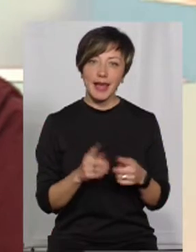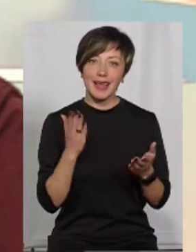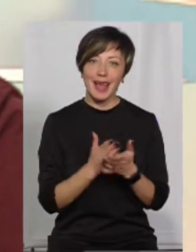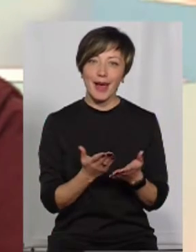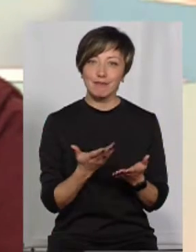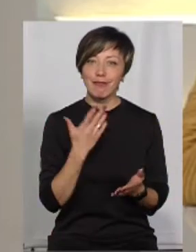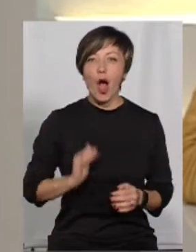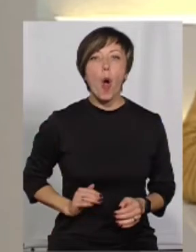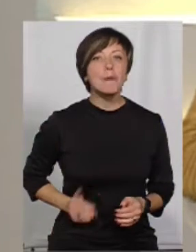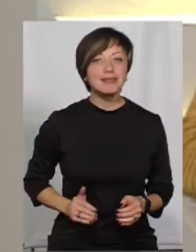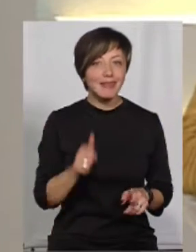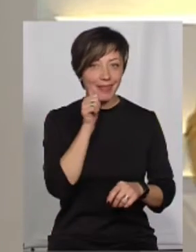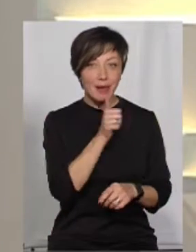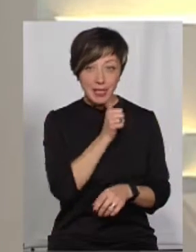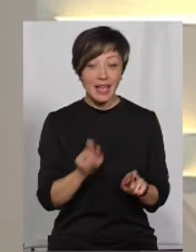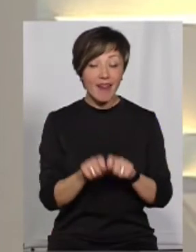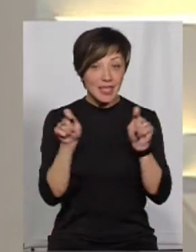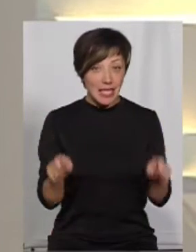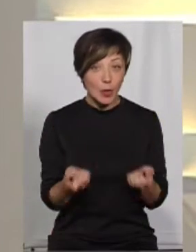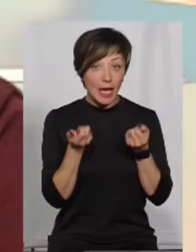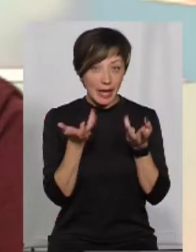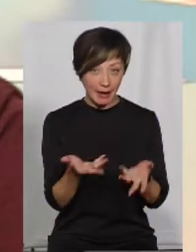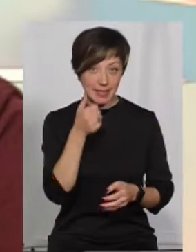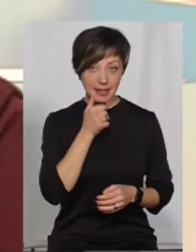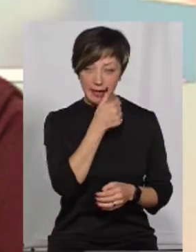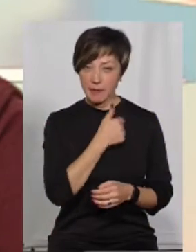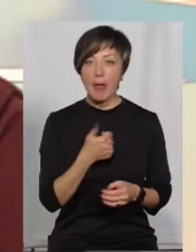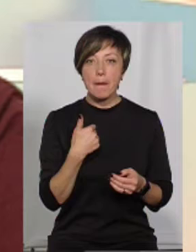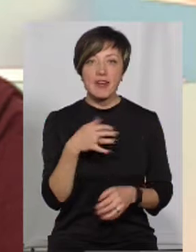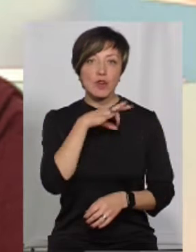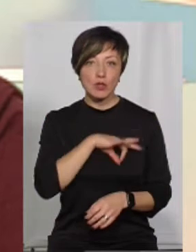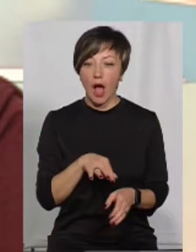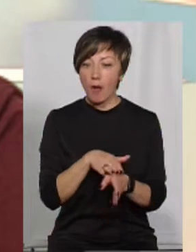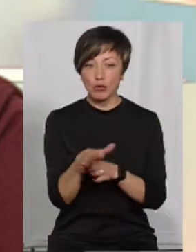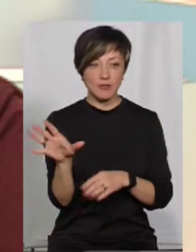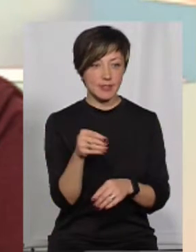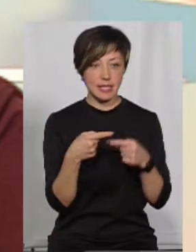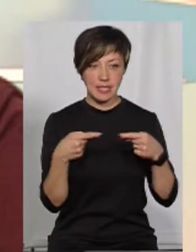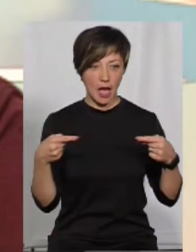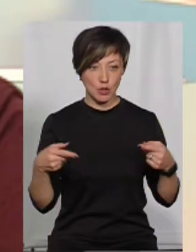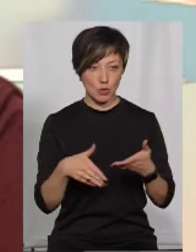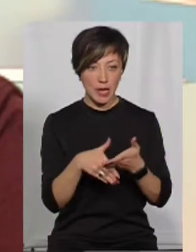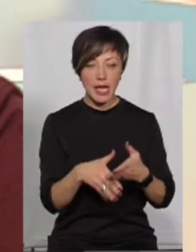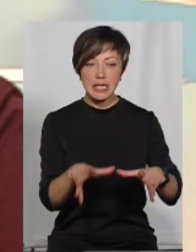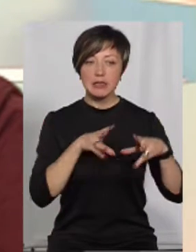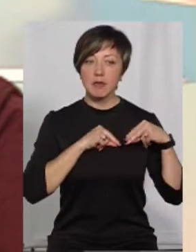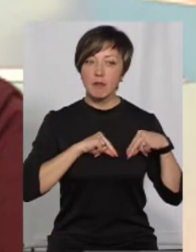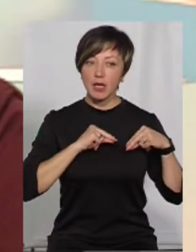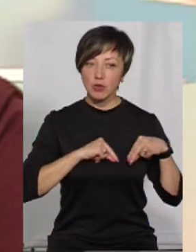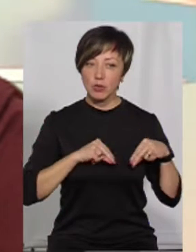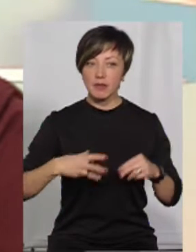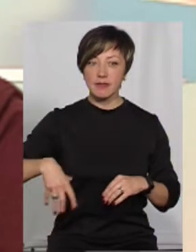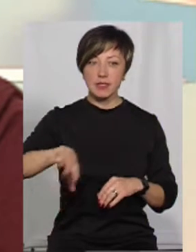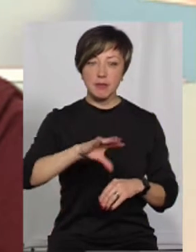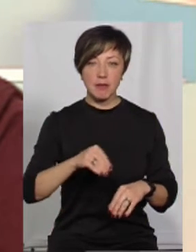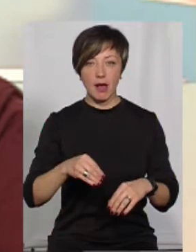таємниця, але я відкрию вам кілька секретів. Справа в тому, що ми використовуємо абсолютно всі засоби. Ми співпрацюємо з